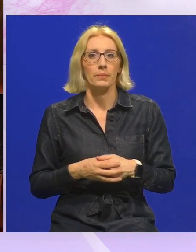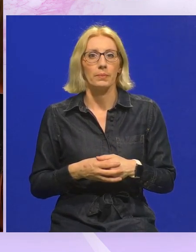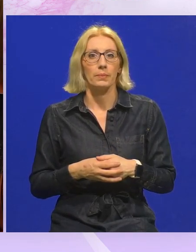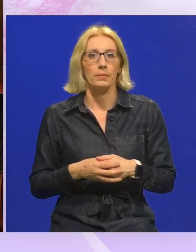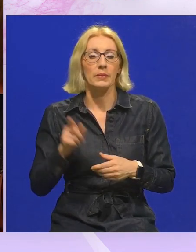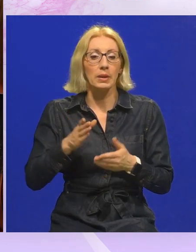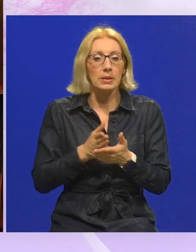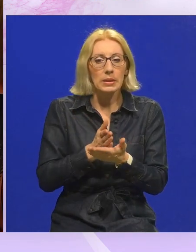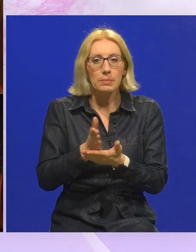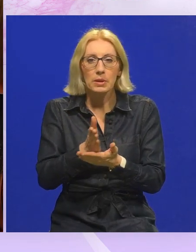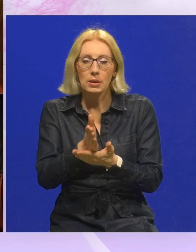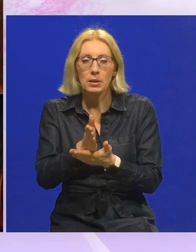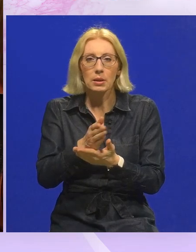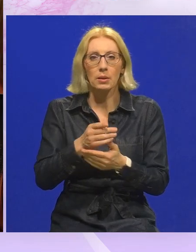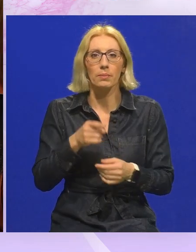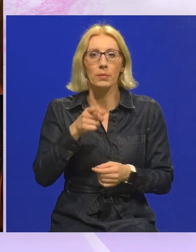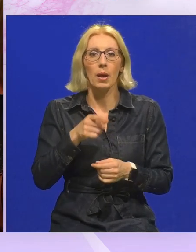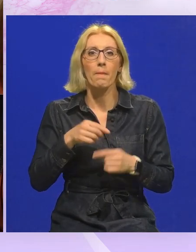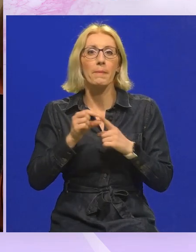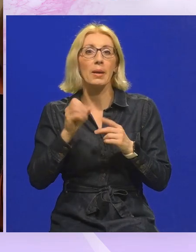Te smjernice smo, odnosno preporuke smo poslali na